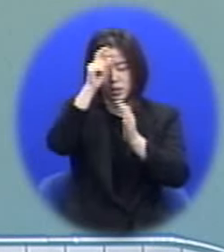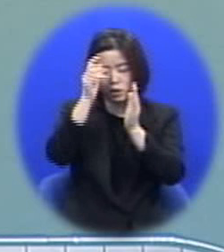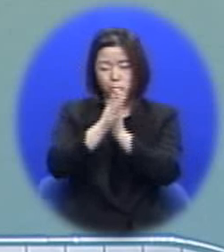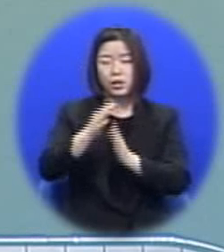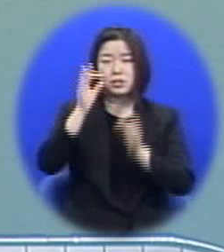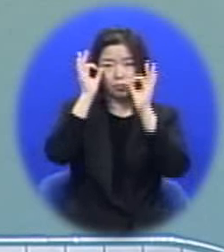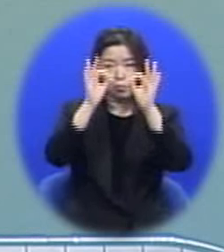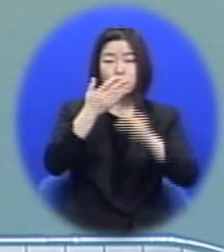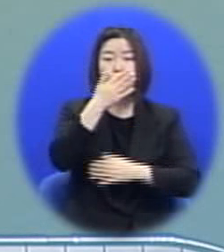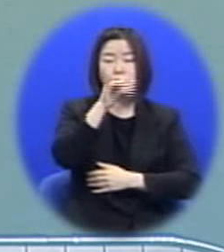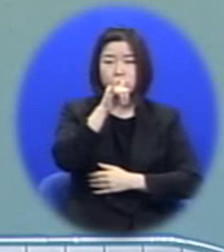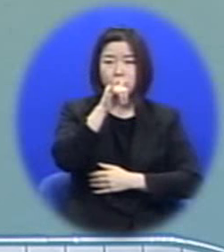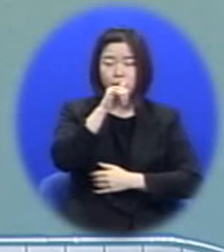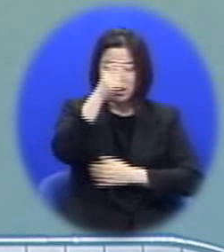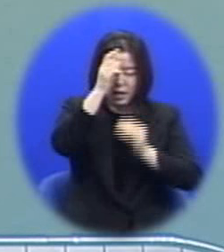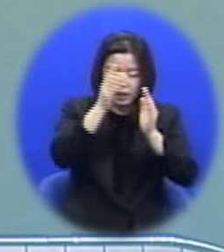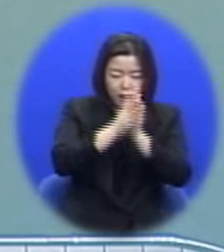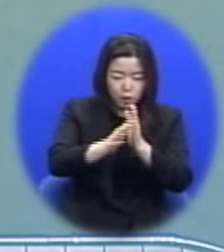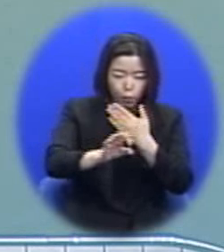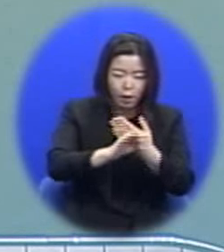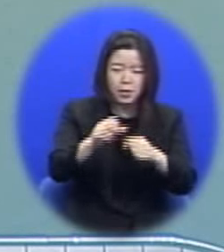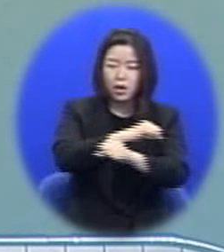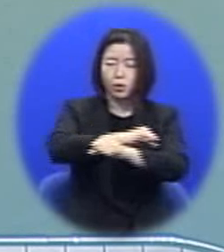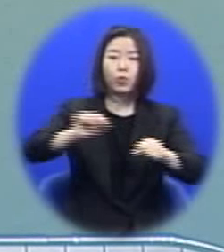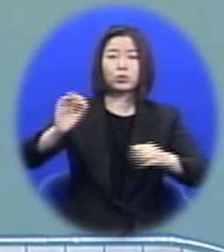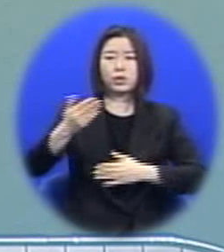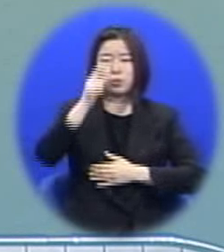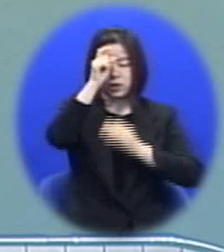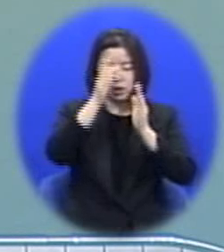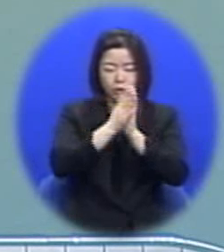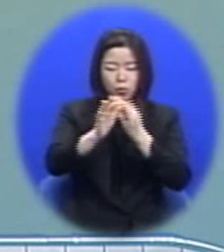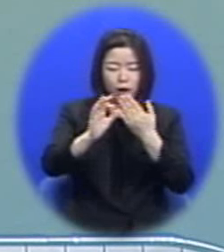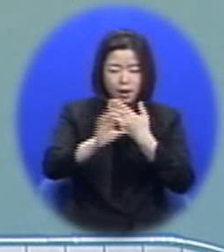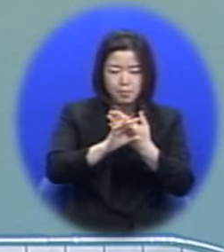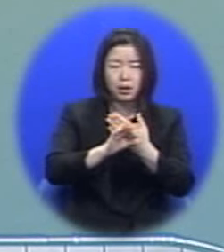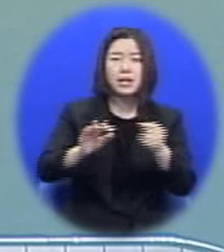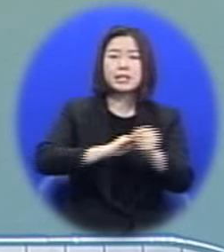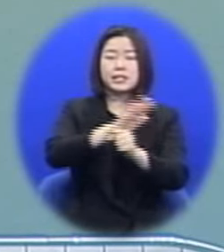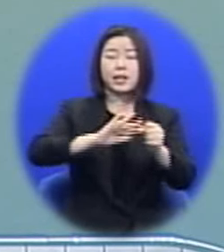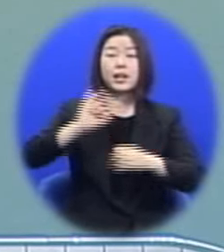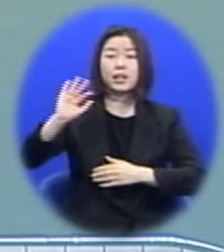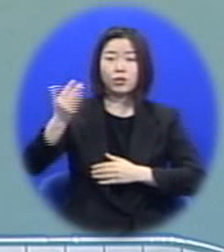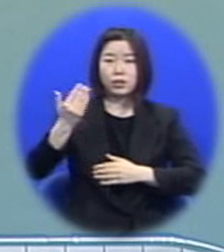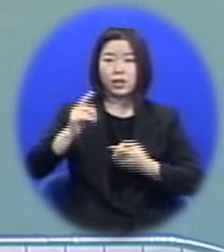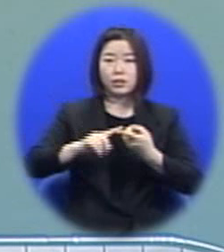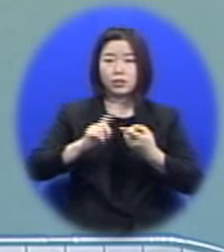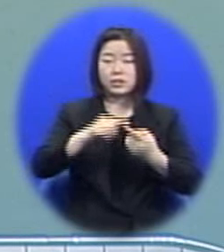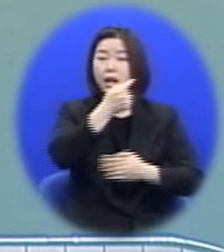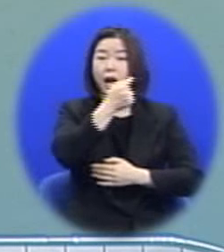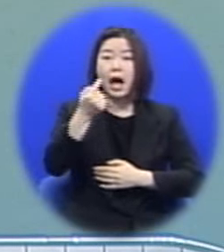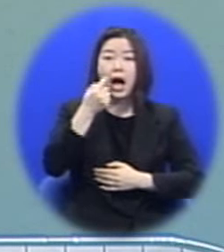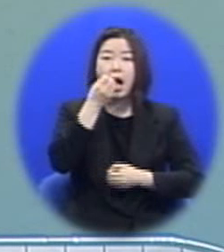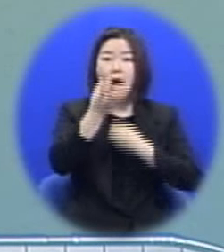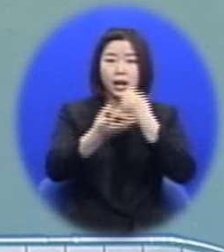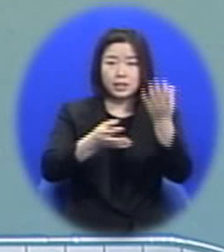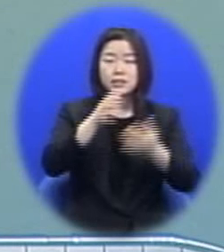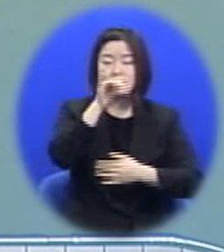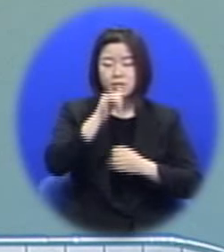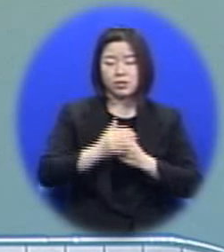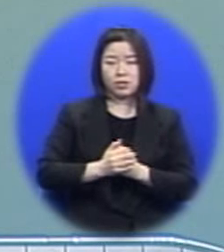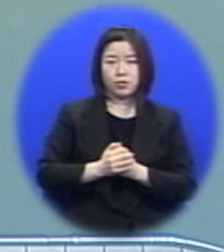기도하면 용서가 되고 기도하면 사랑하게 되는 것을 간증으로 듣게 됩니다. 한 번은